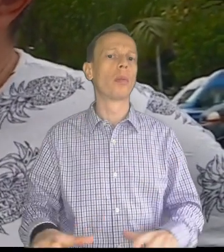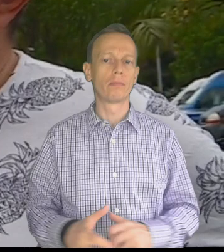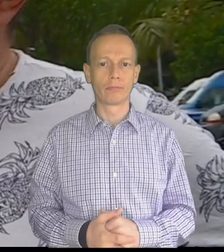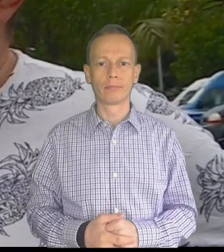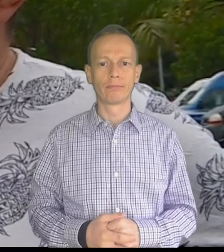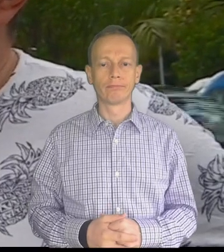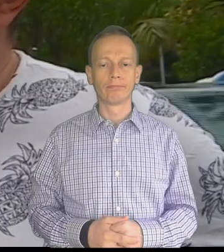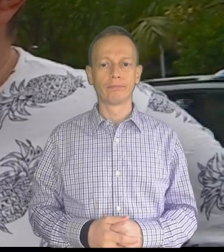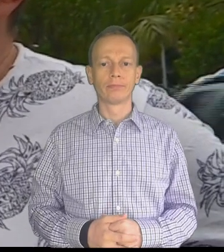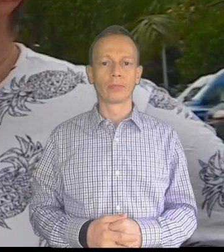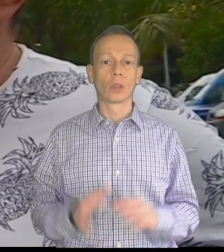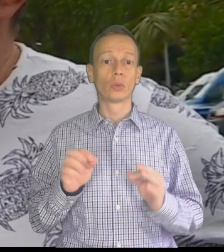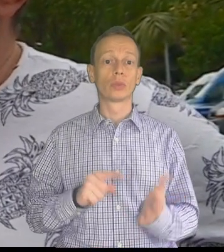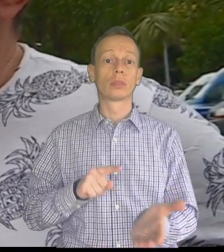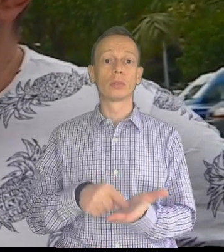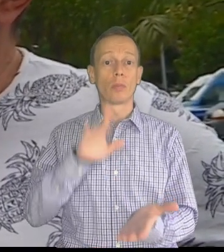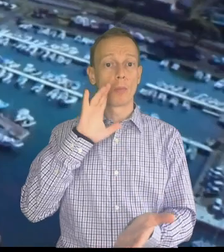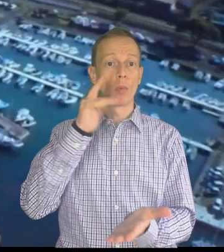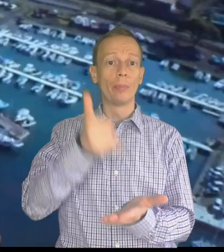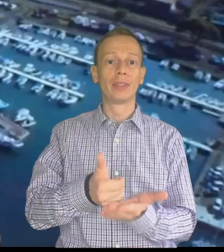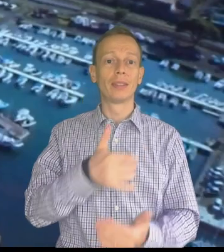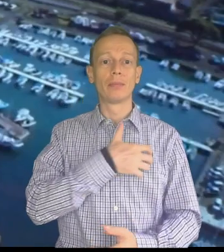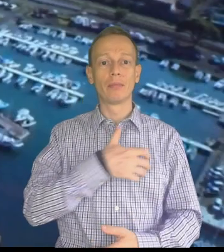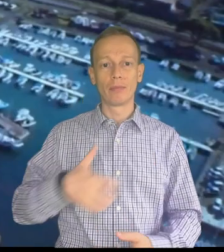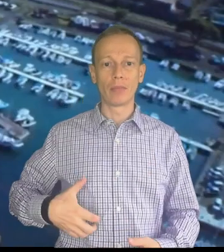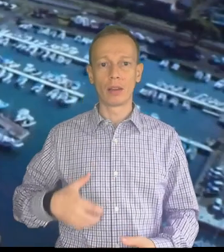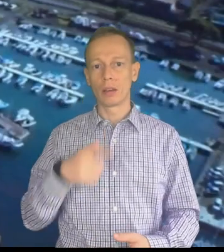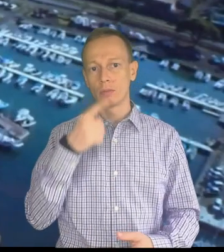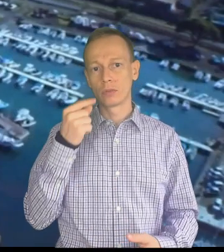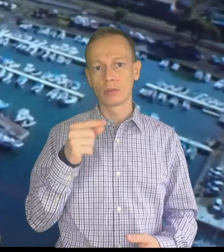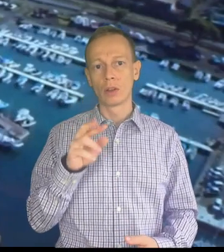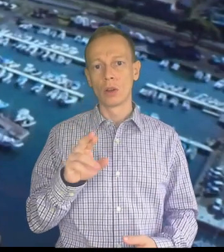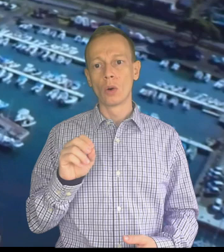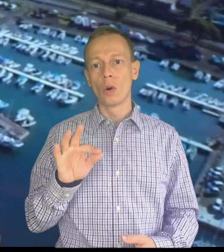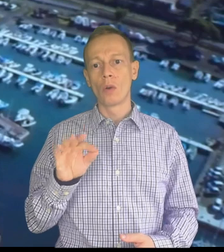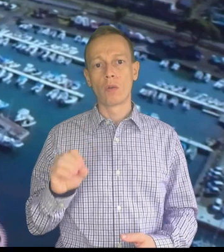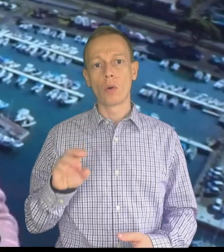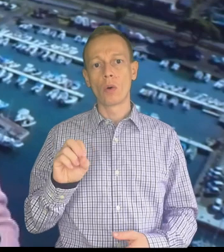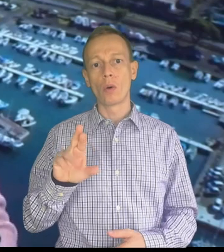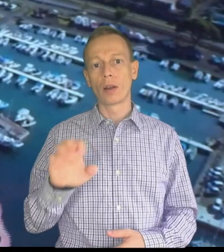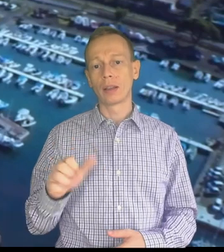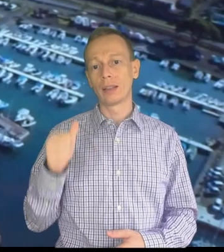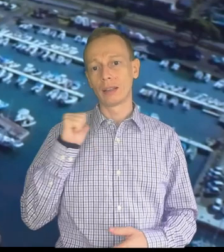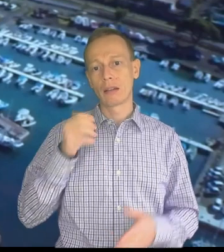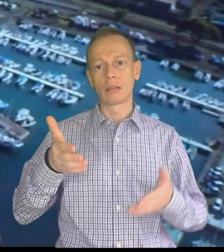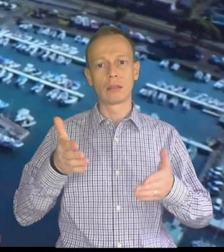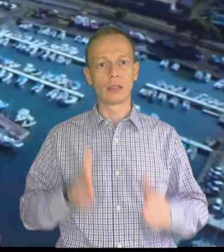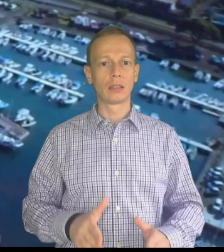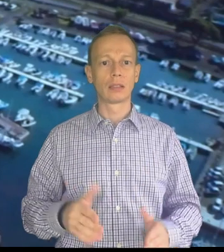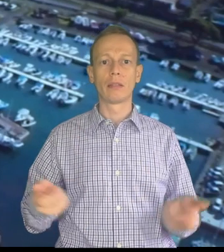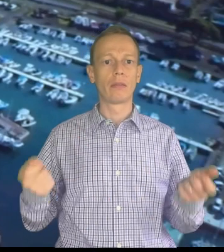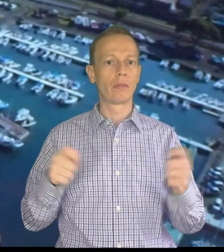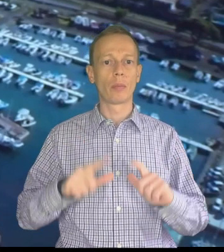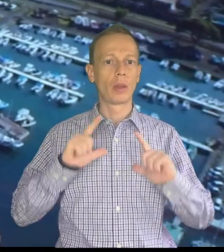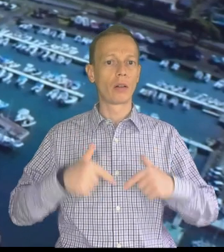fermeture des établissements, ce que nous ne voulons absolument pas. Voilà, et justement, à Maupiti aux îles Soulevant, le maire Wellington Rofo-Oré